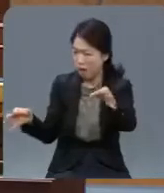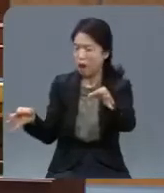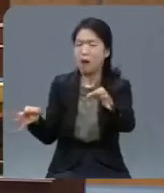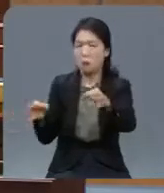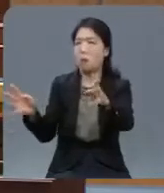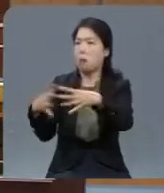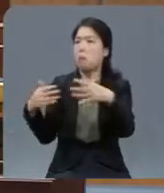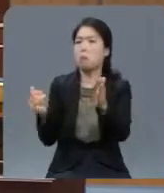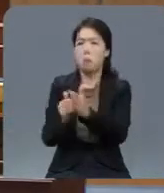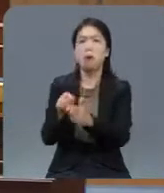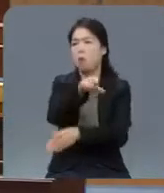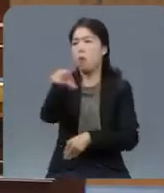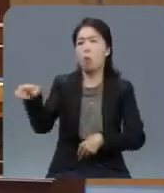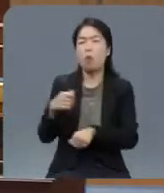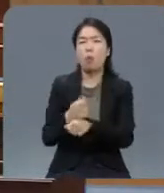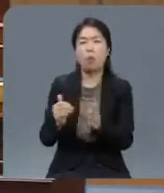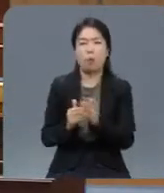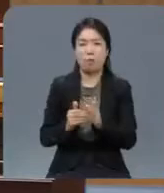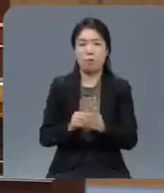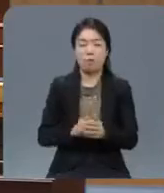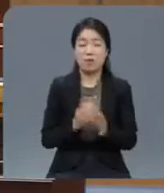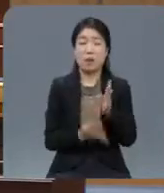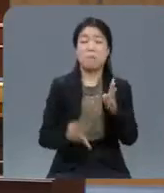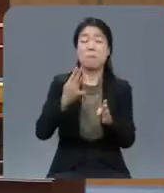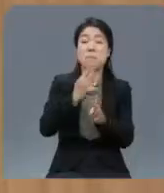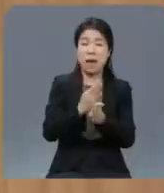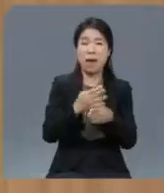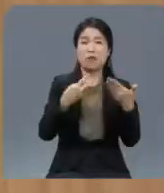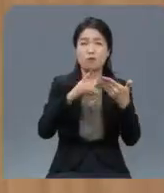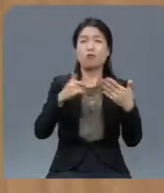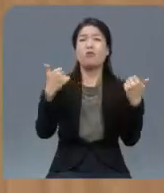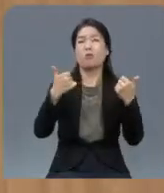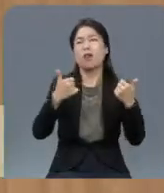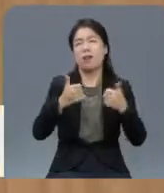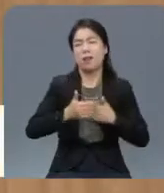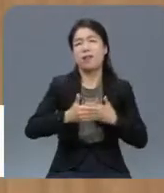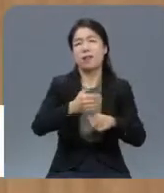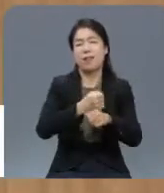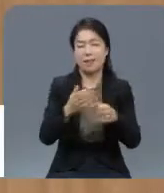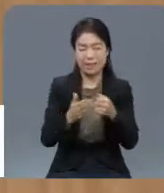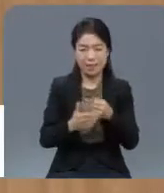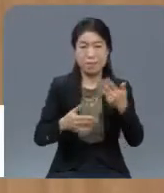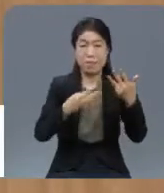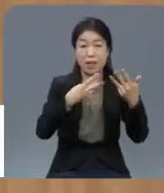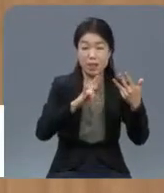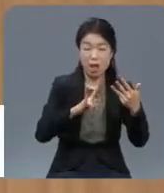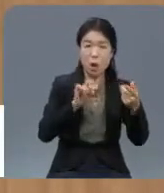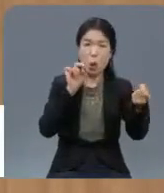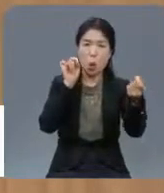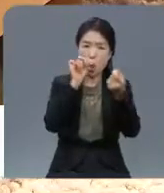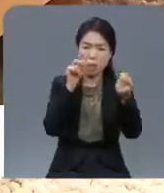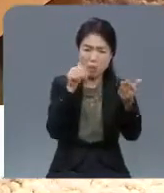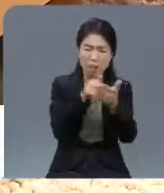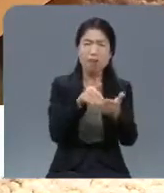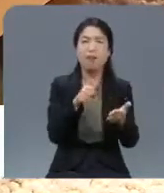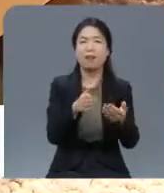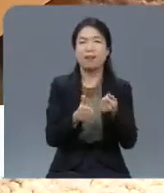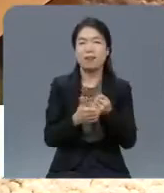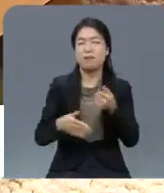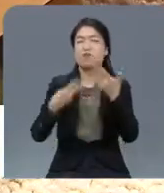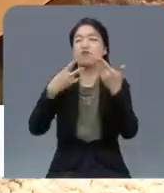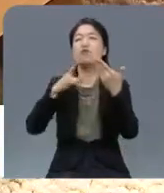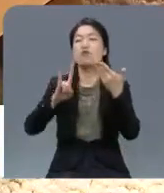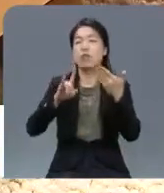박 의원은 재선에 성공해 9대 의회에서도 활동합니다. 이에 따라 광주시의회는 8대 의회가 곧 끝나는 점을 고려해 9대